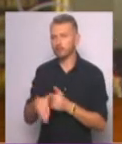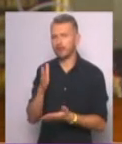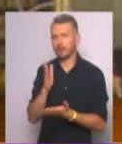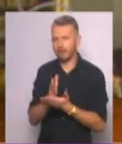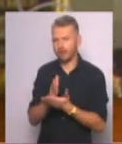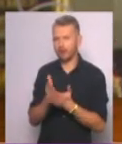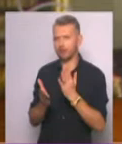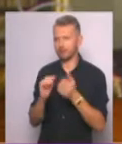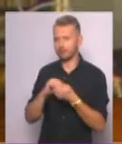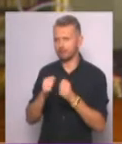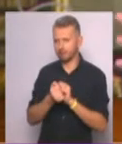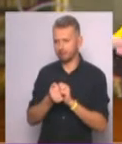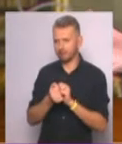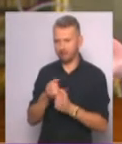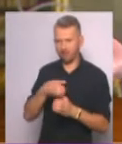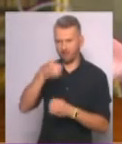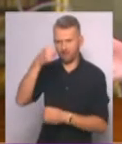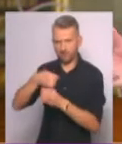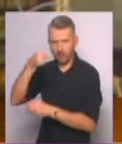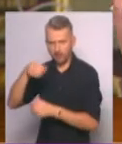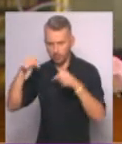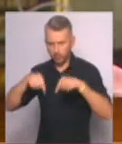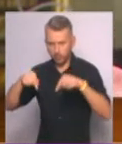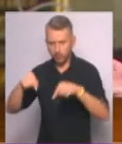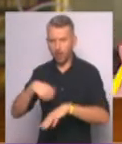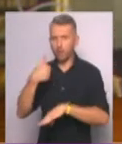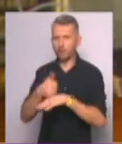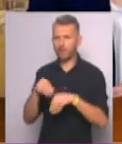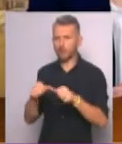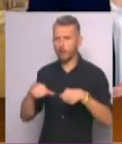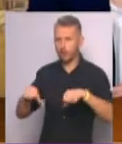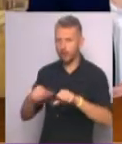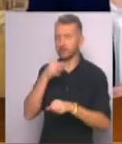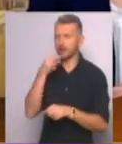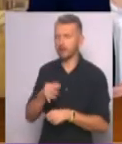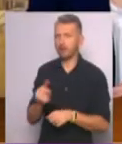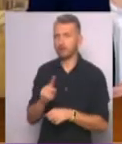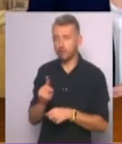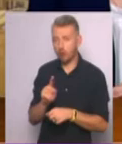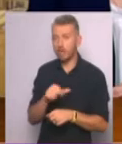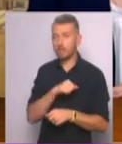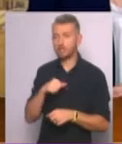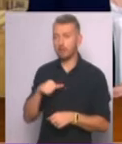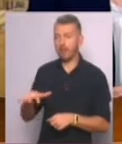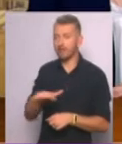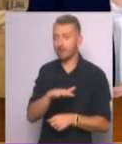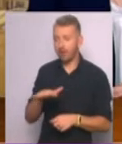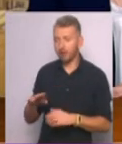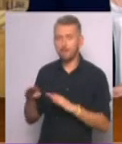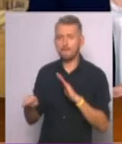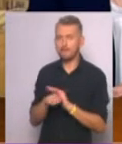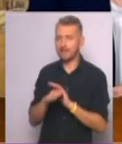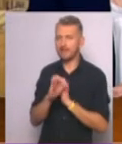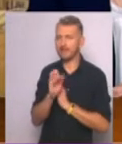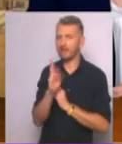сваї величезні. І також голова земельної комісії пан Міщенко також про це говорив, що, в принципі, сама ділянка, вона під сквер.